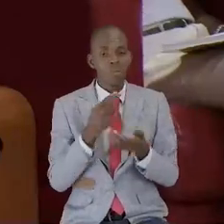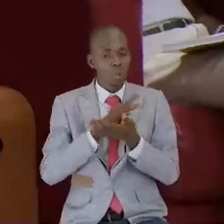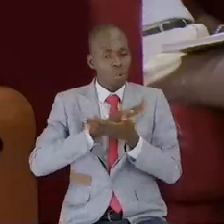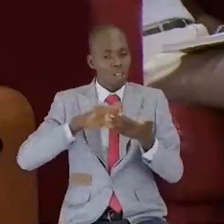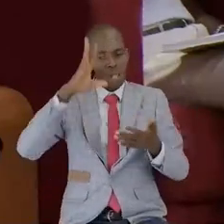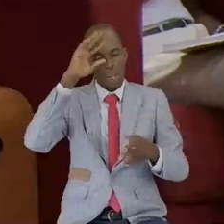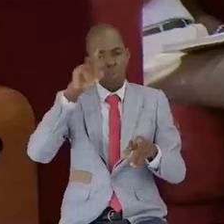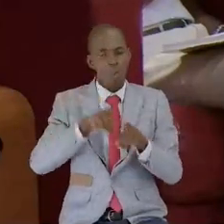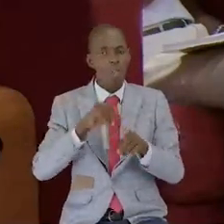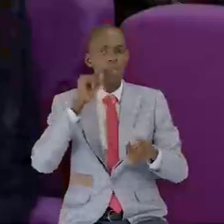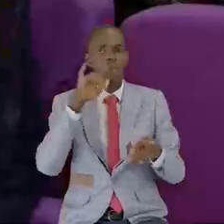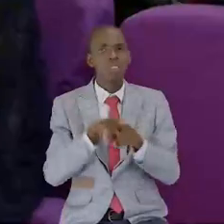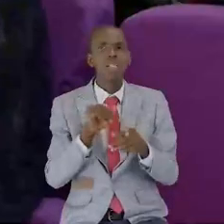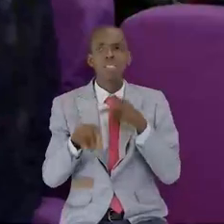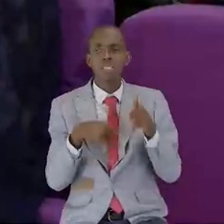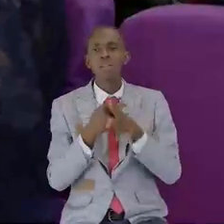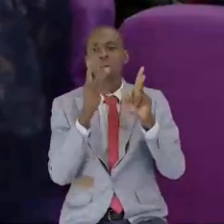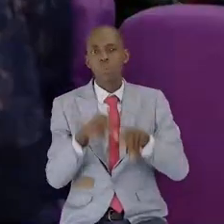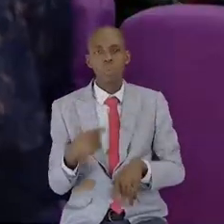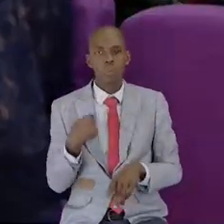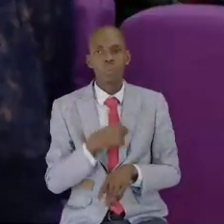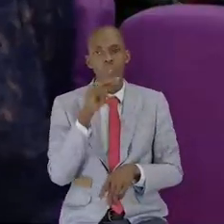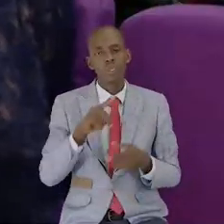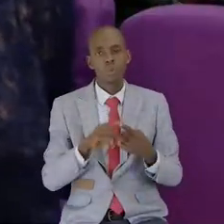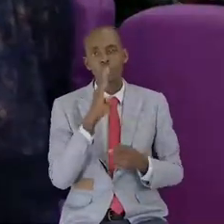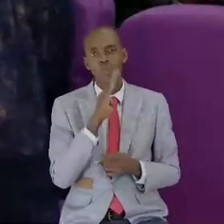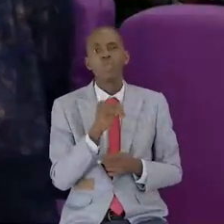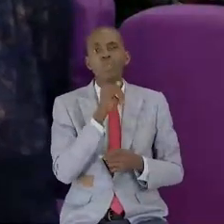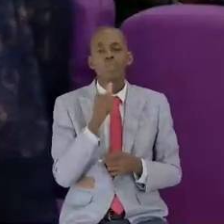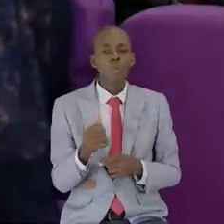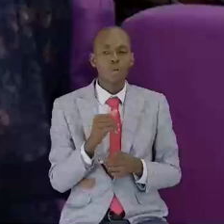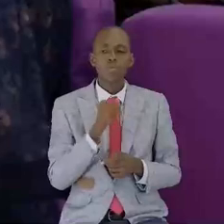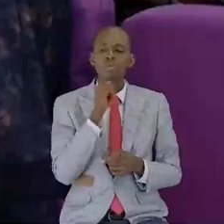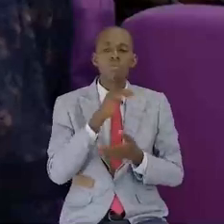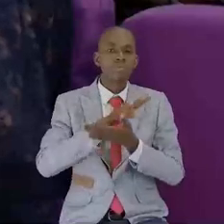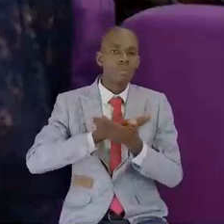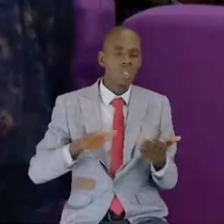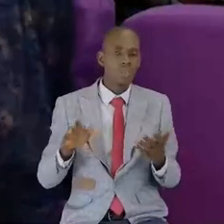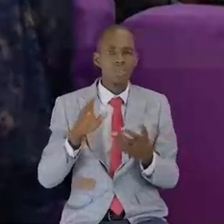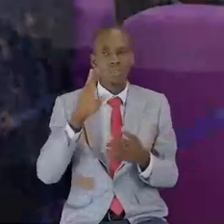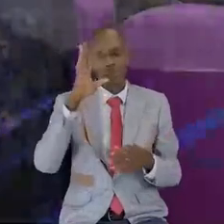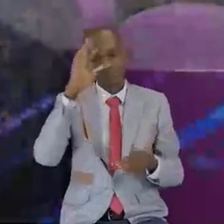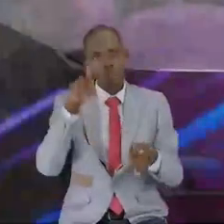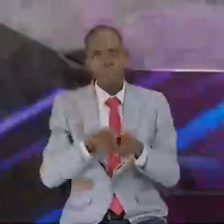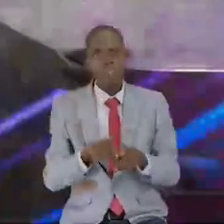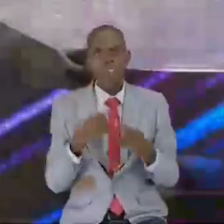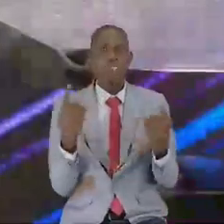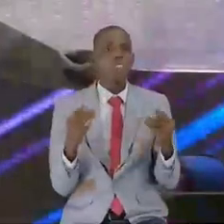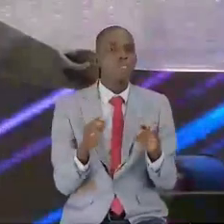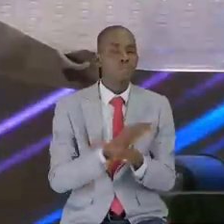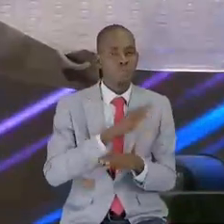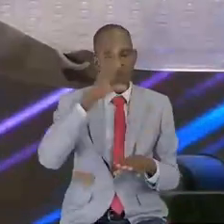frères que nous devrions être, pas des frères injustes, pas des frères pécheurs, pas des